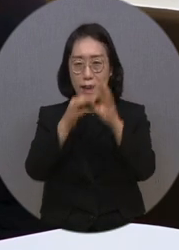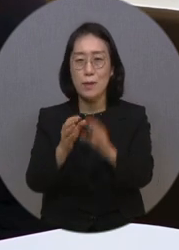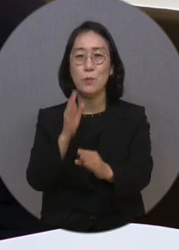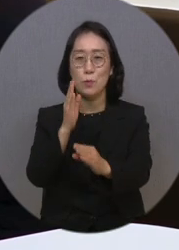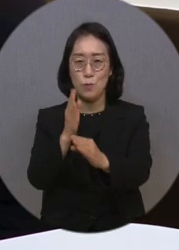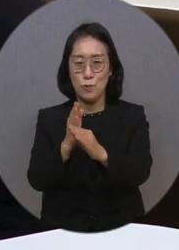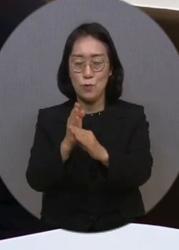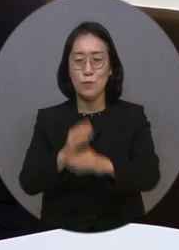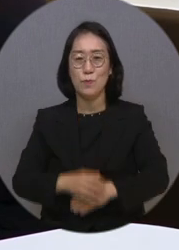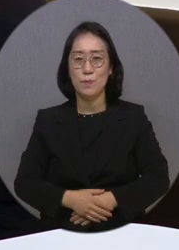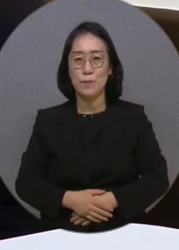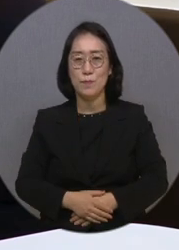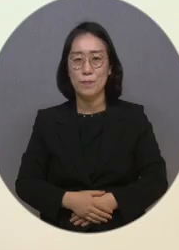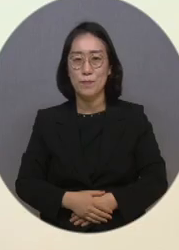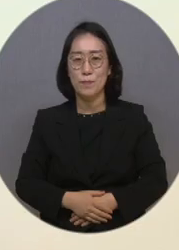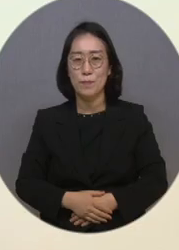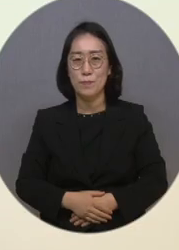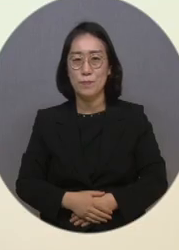넓혀가고 있습니다